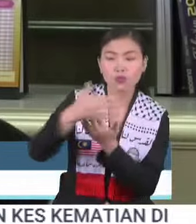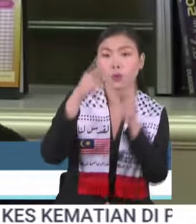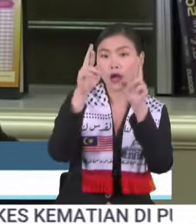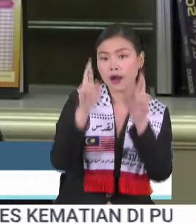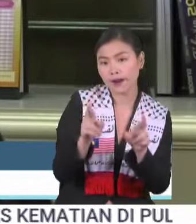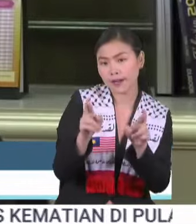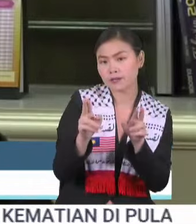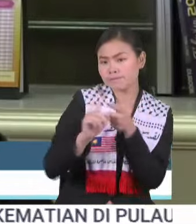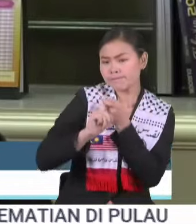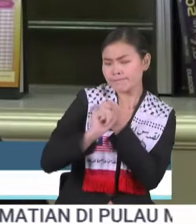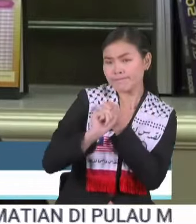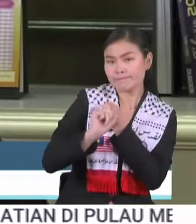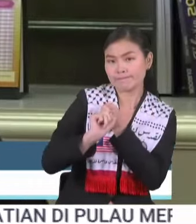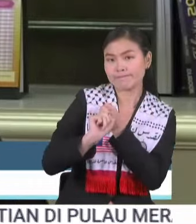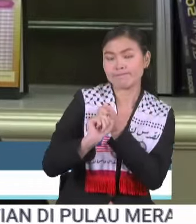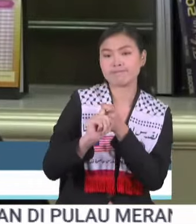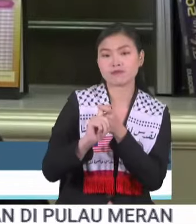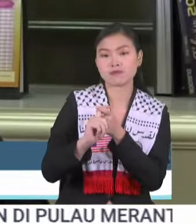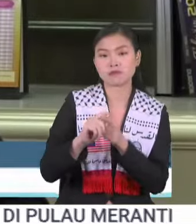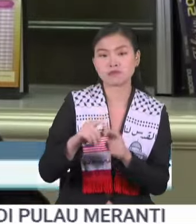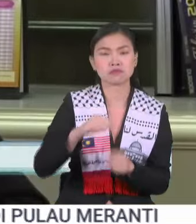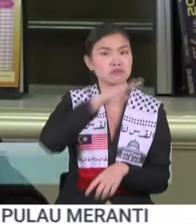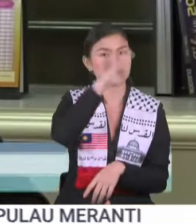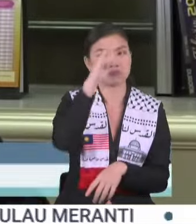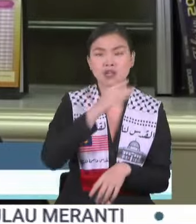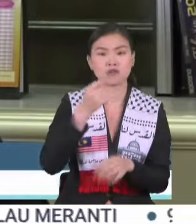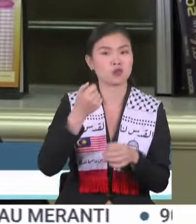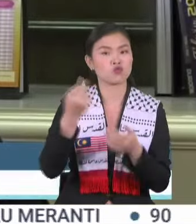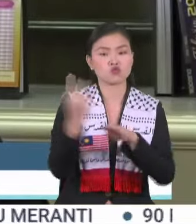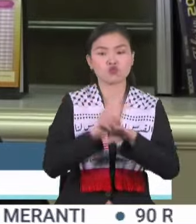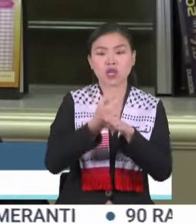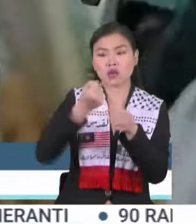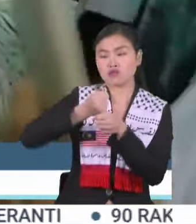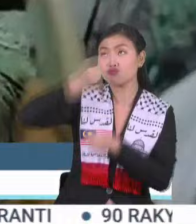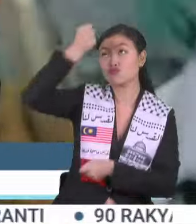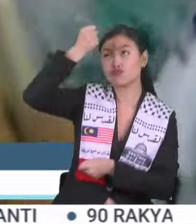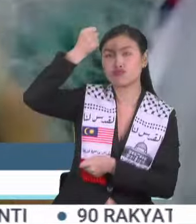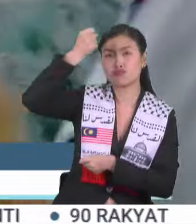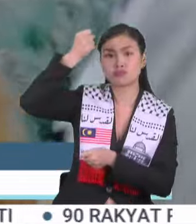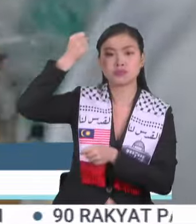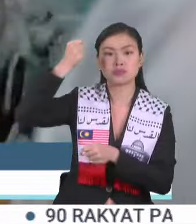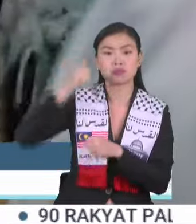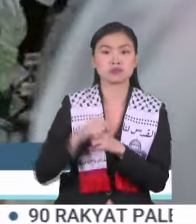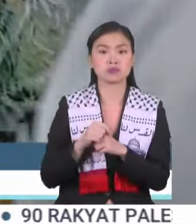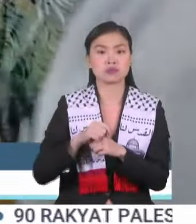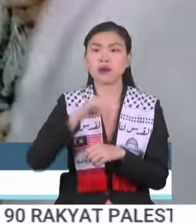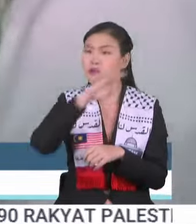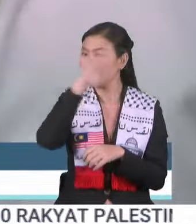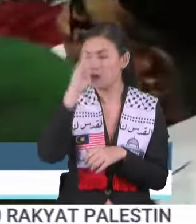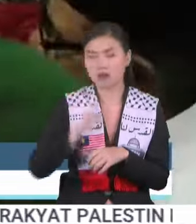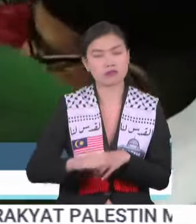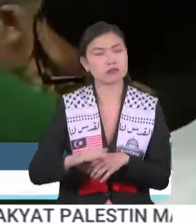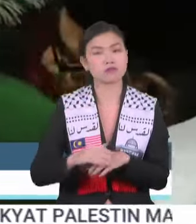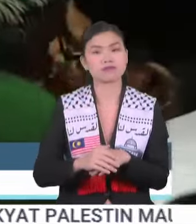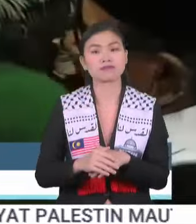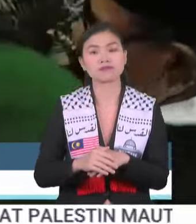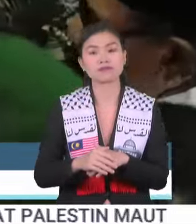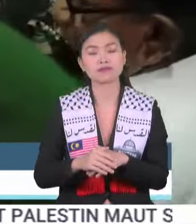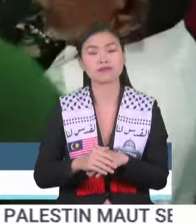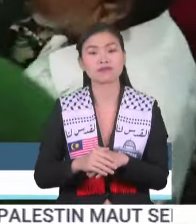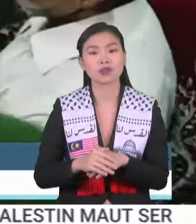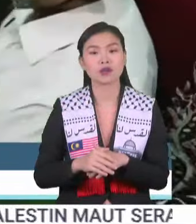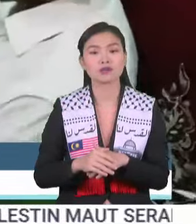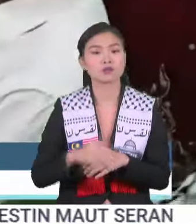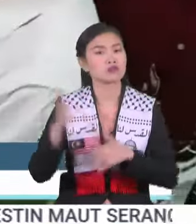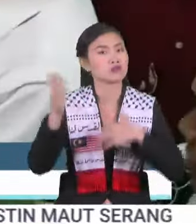dengan rapat dengan rakyat, dia tak pernah pakai payung. Berarti dia tak pernah pakai payung.